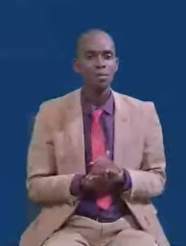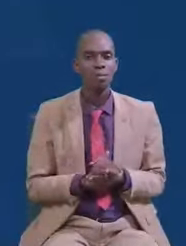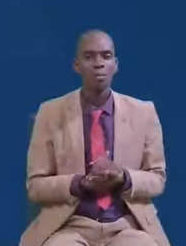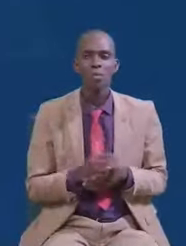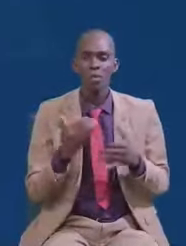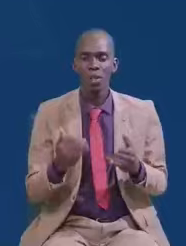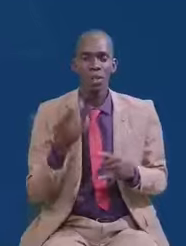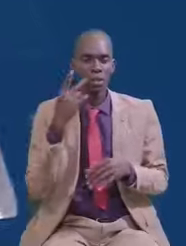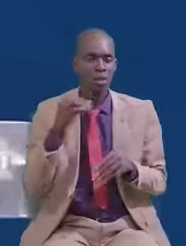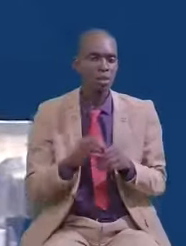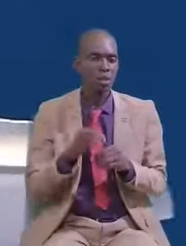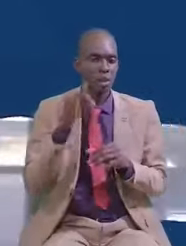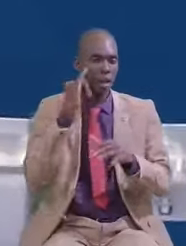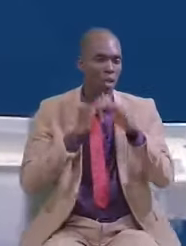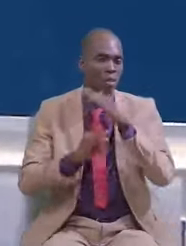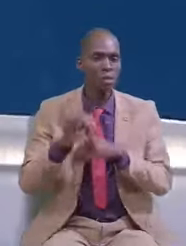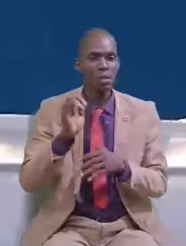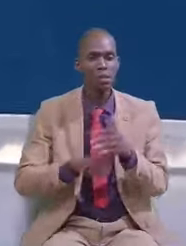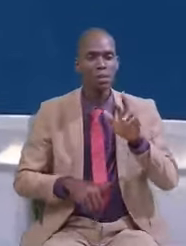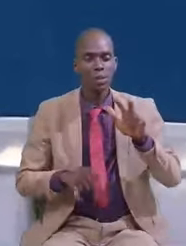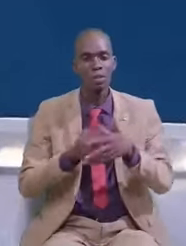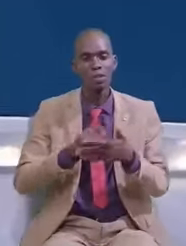Voyons Ésaïe 3, verset